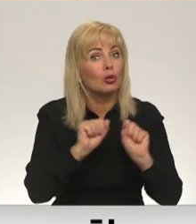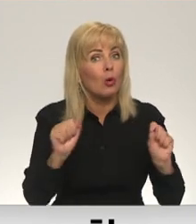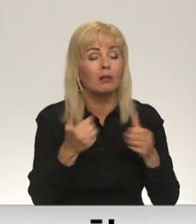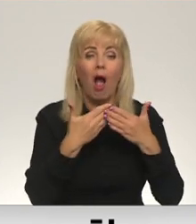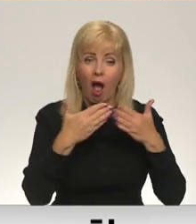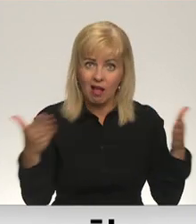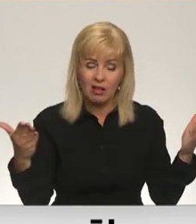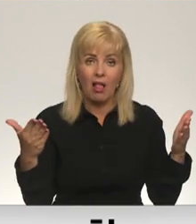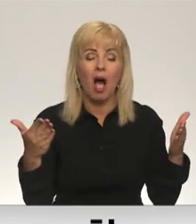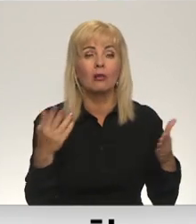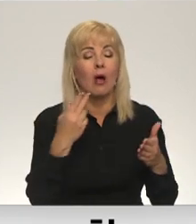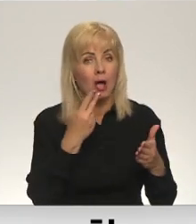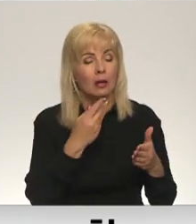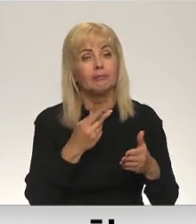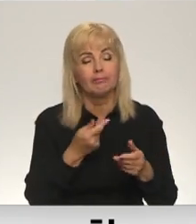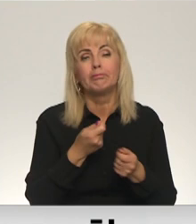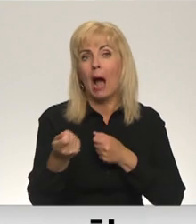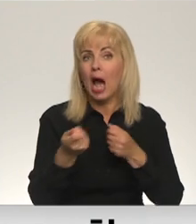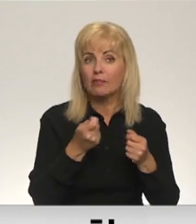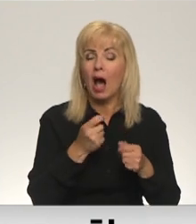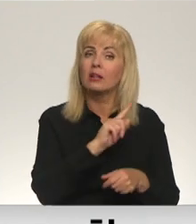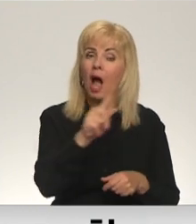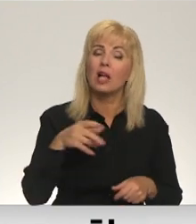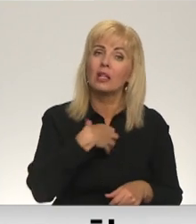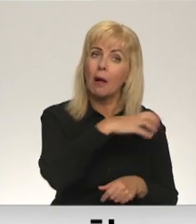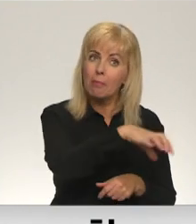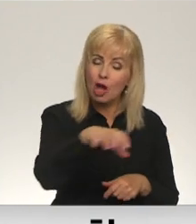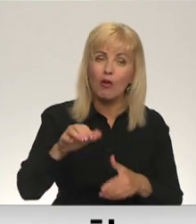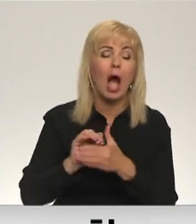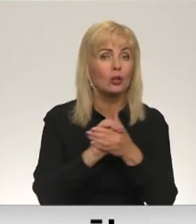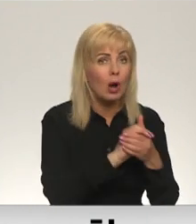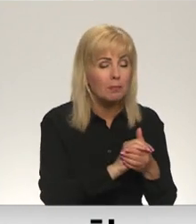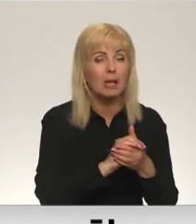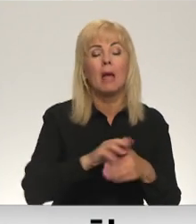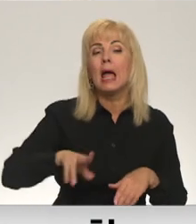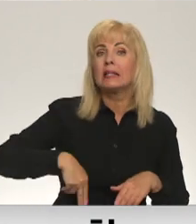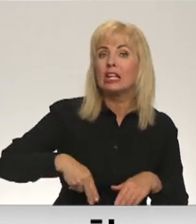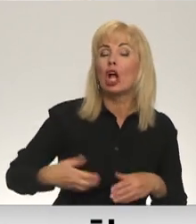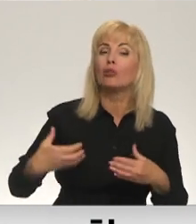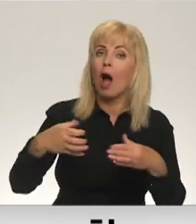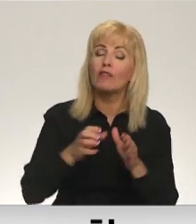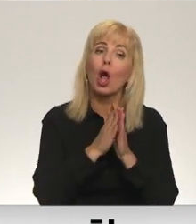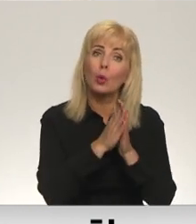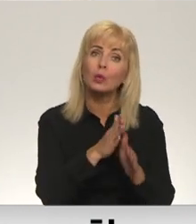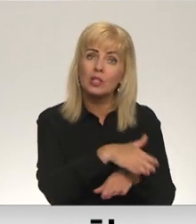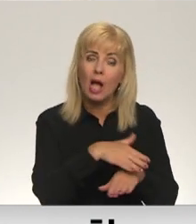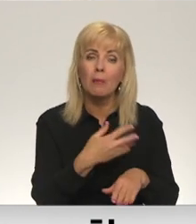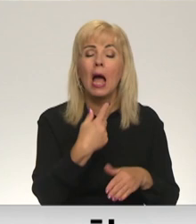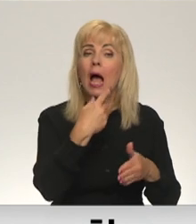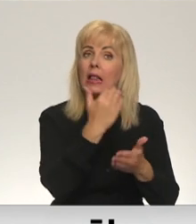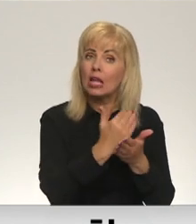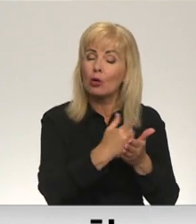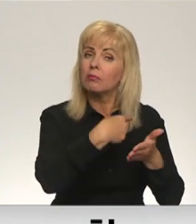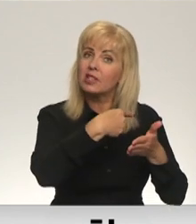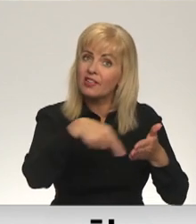atklātu pārvaldi katrā pašvaldībā. Gan pedagogu arotbiedrība, gan direktoru apvienība lūdza Saeimu no likuma svītrot